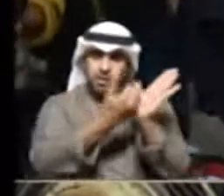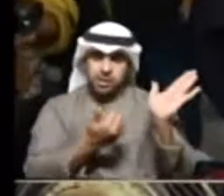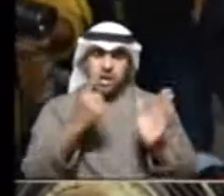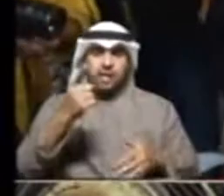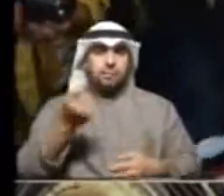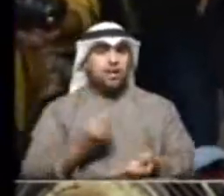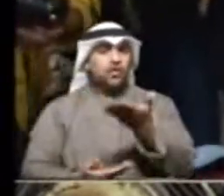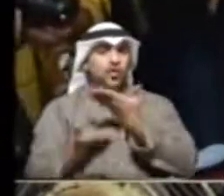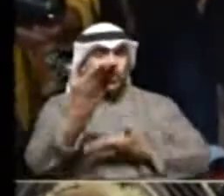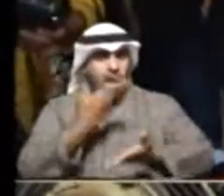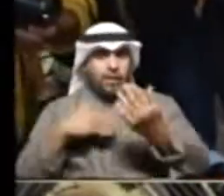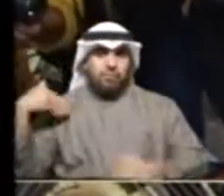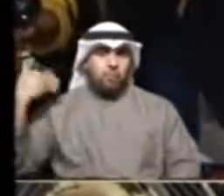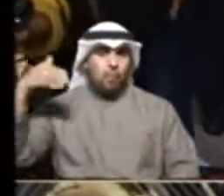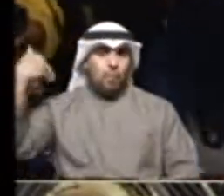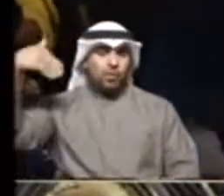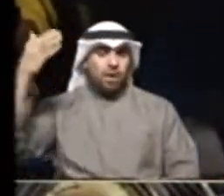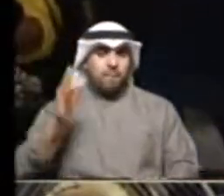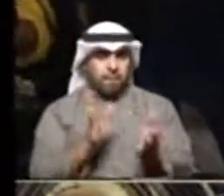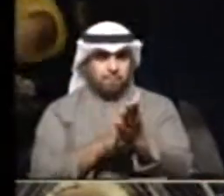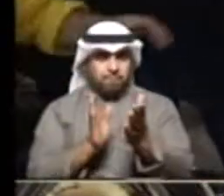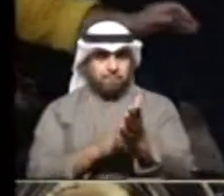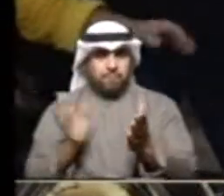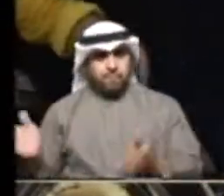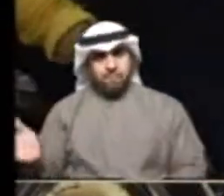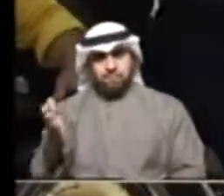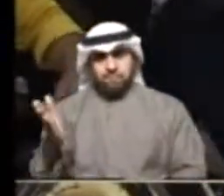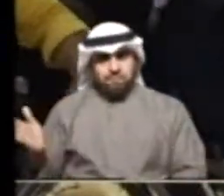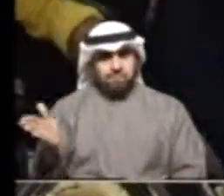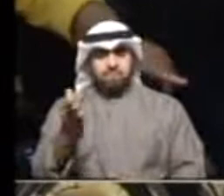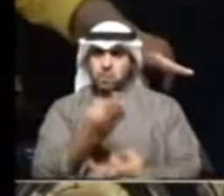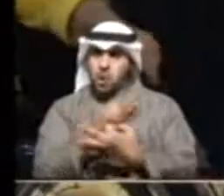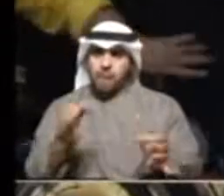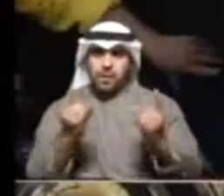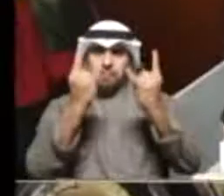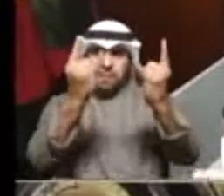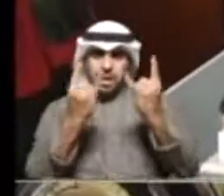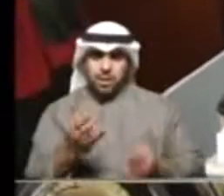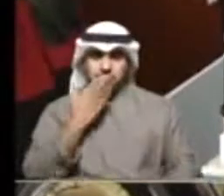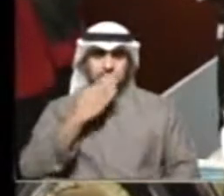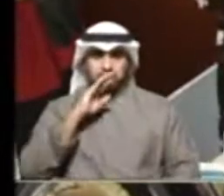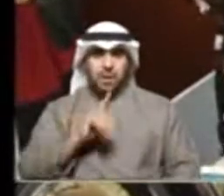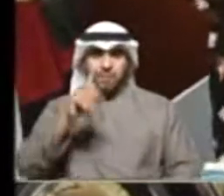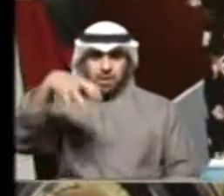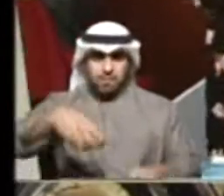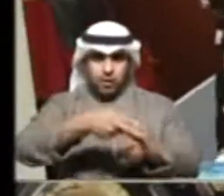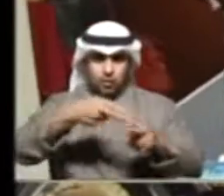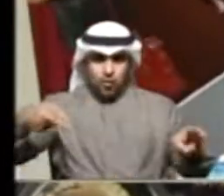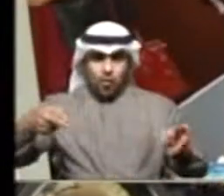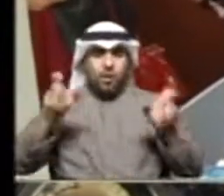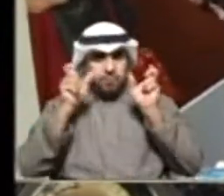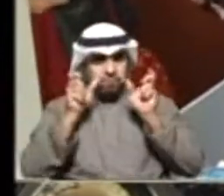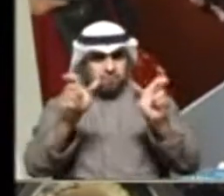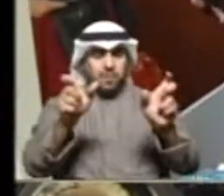الوطنية لتشجيع أصحاب المبادرات من الشباب الذين توليهم الدولة جل الرعاية والدعم والاهتمام.